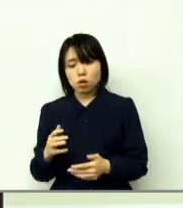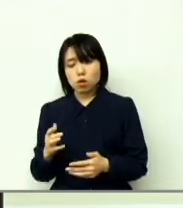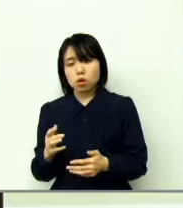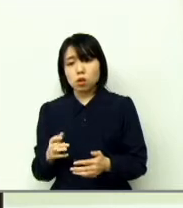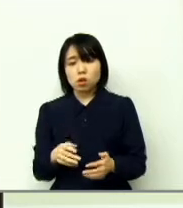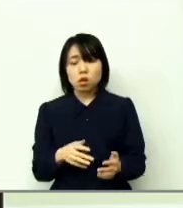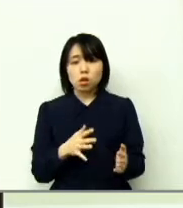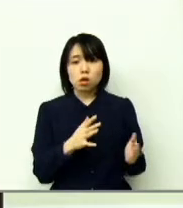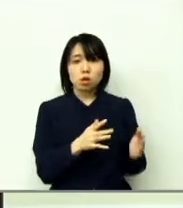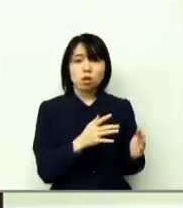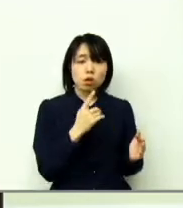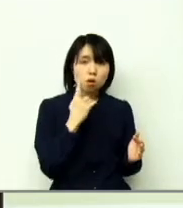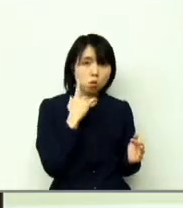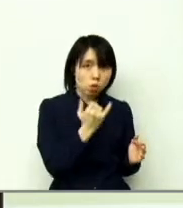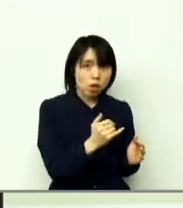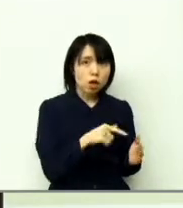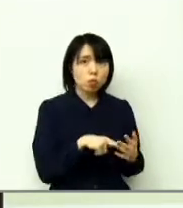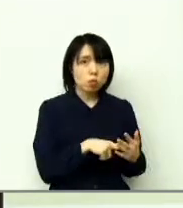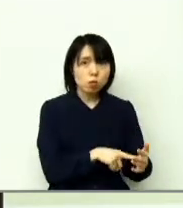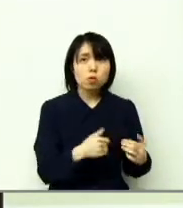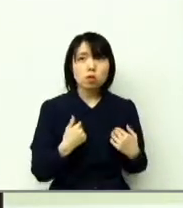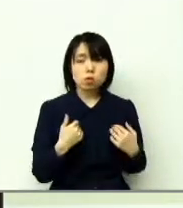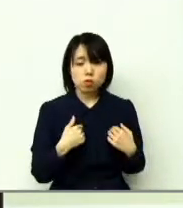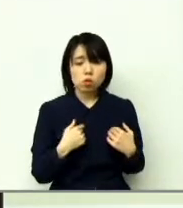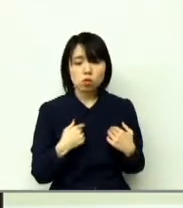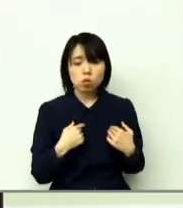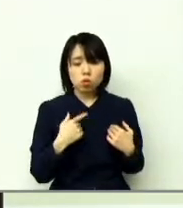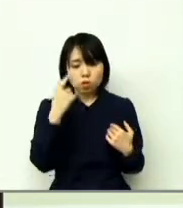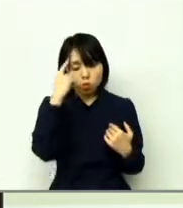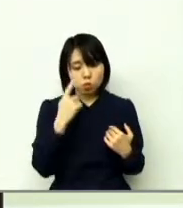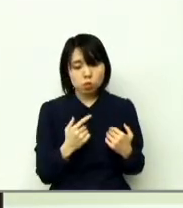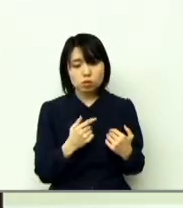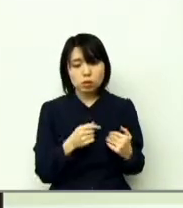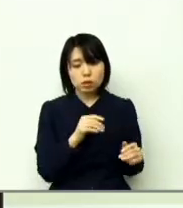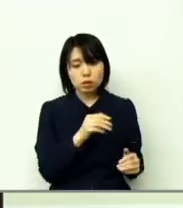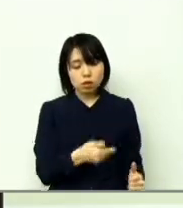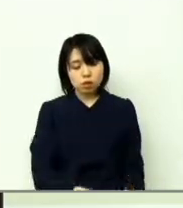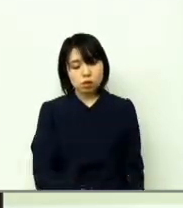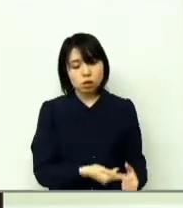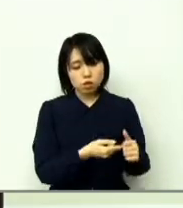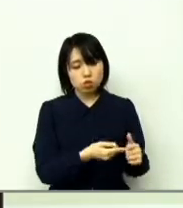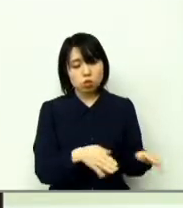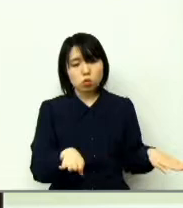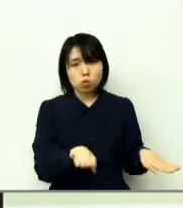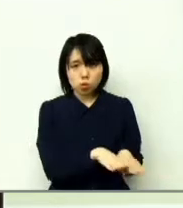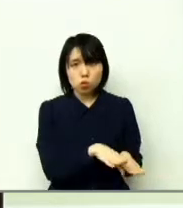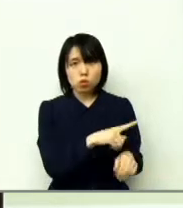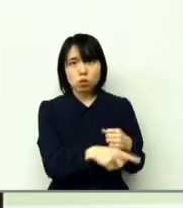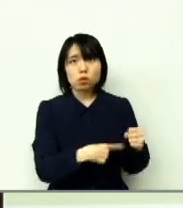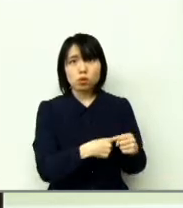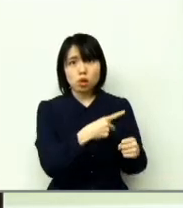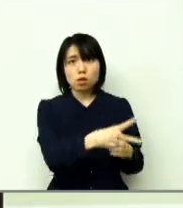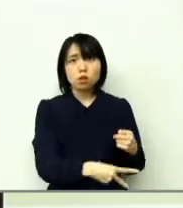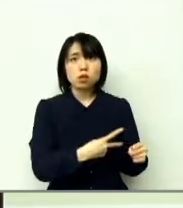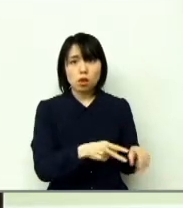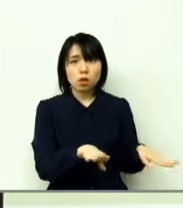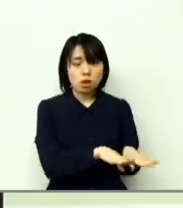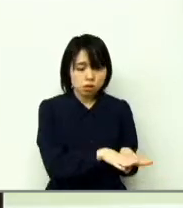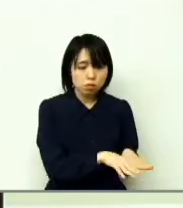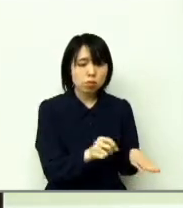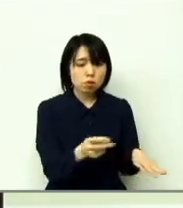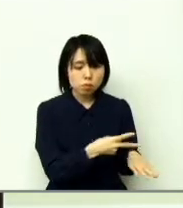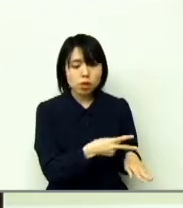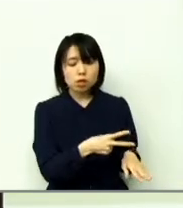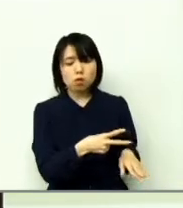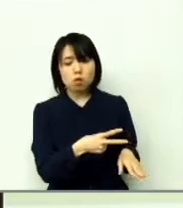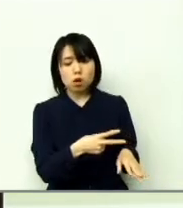の取り方も完全に1年か2年か休むというやり方もあるし、例えば時間を就労時間を短くするという育休の取り